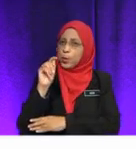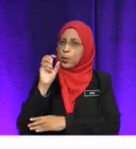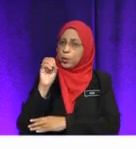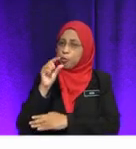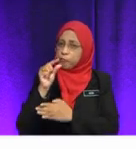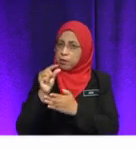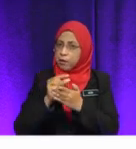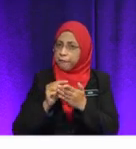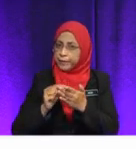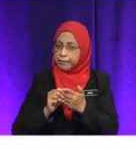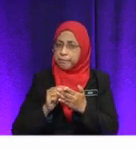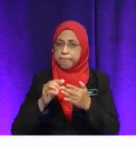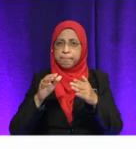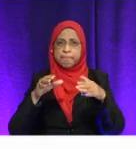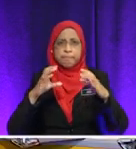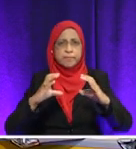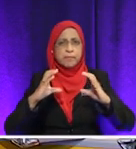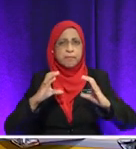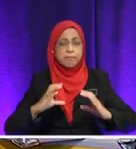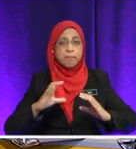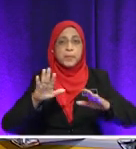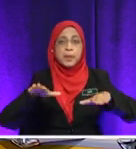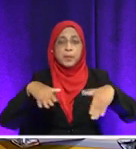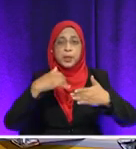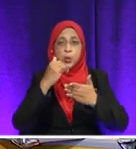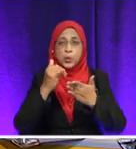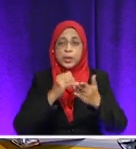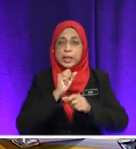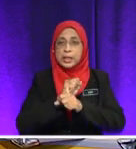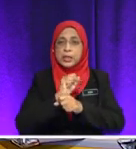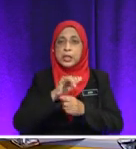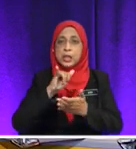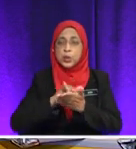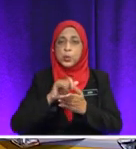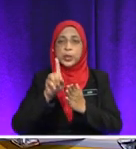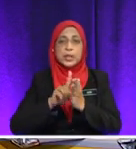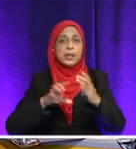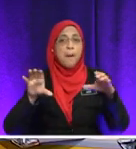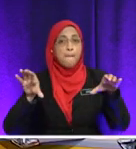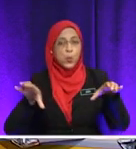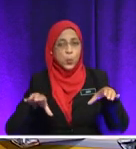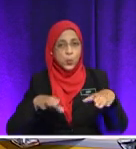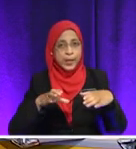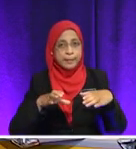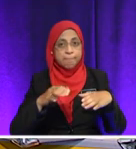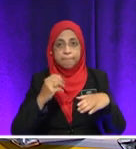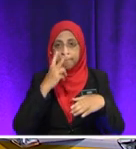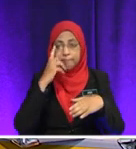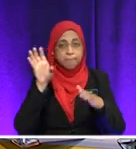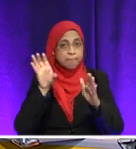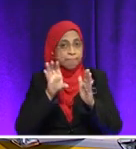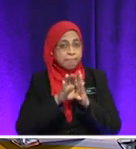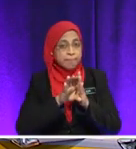kaidah Bagaimana lukisan itu dibina jadi ini adalah kedudukan pandangan objek yang kita letak sama ada menggunakan kesukaan